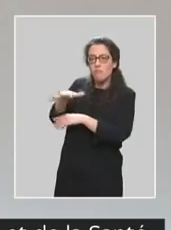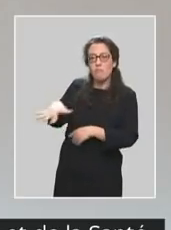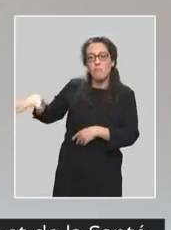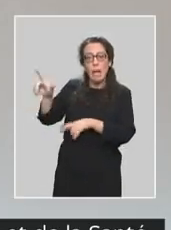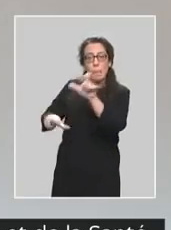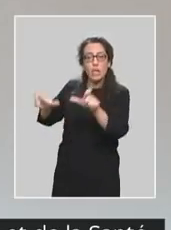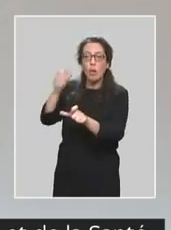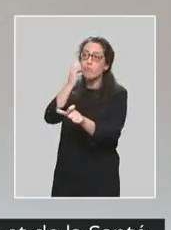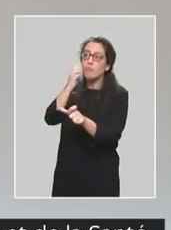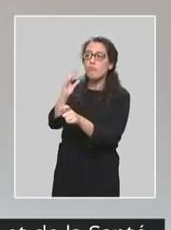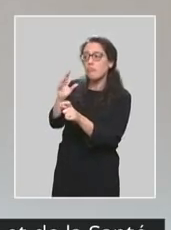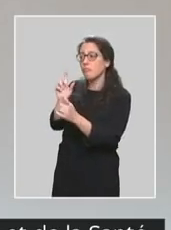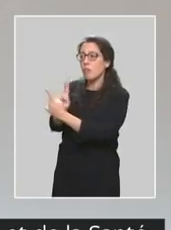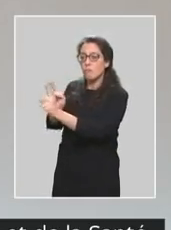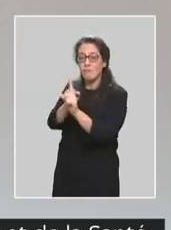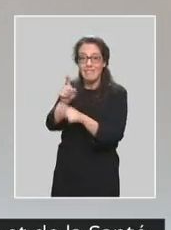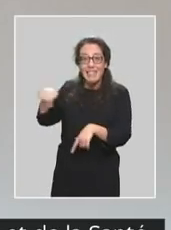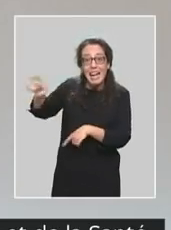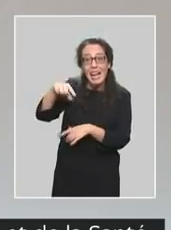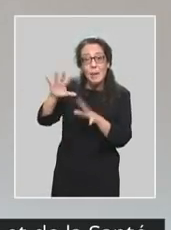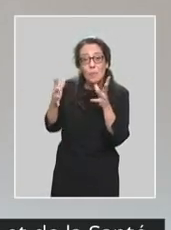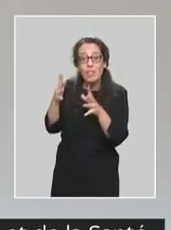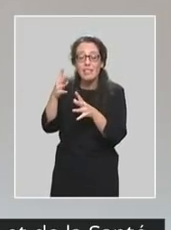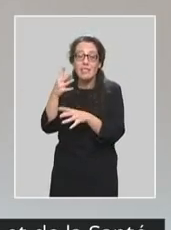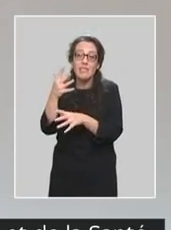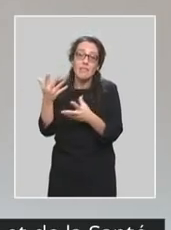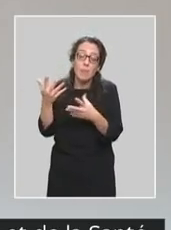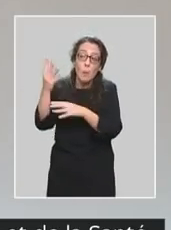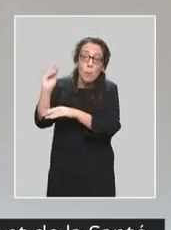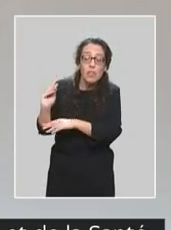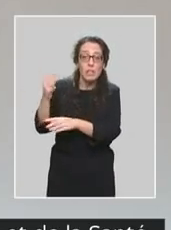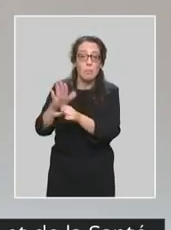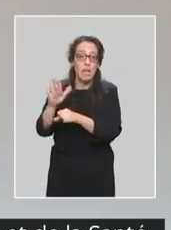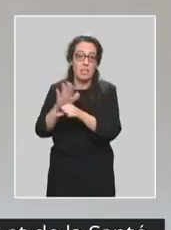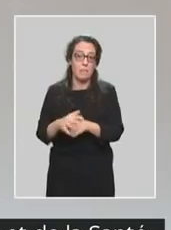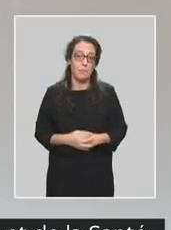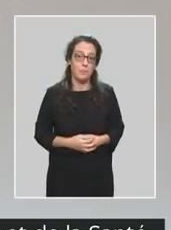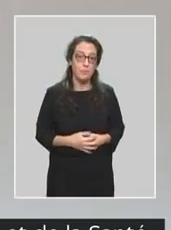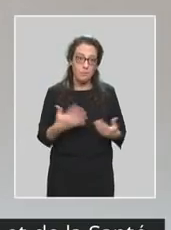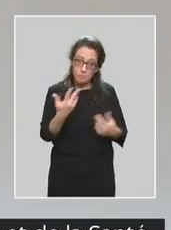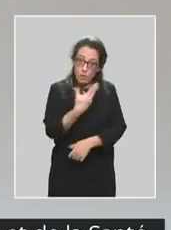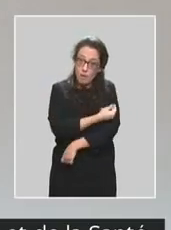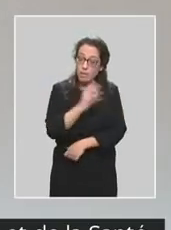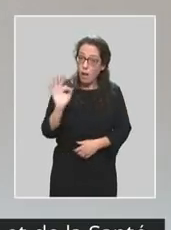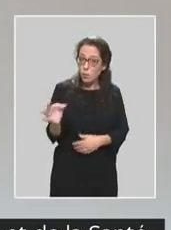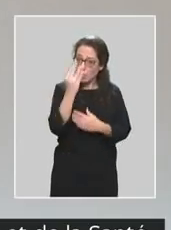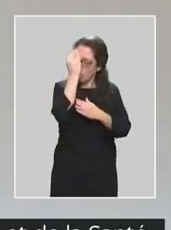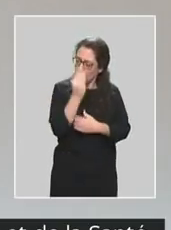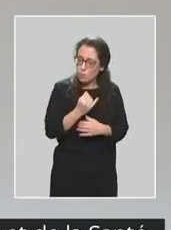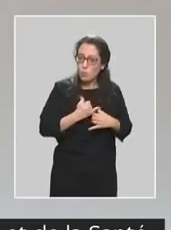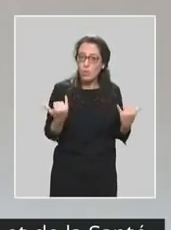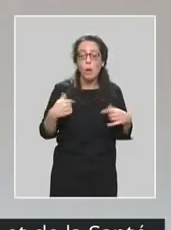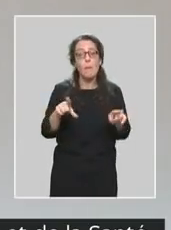rencontrer au quotidien et qui, elles, ne sont peut-être pas suffisamment protégées. Le vaccin est donc très protecteur. Mais il est vrai aussi que